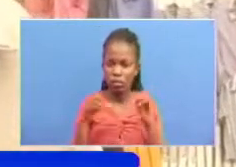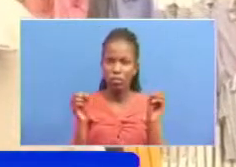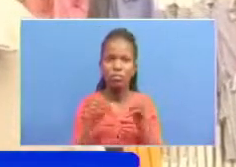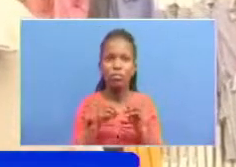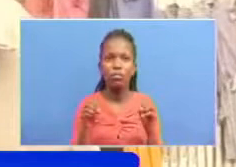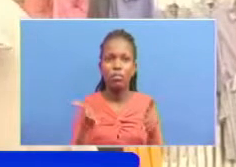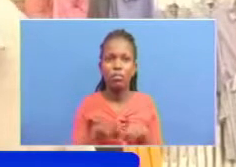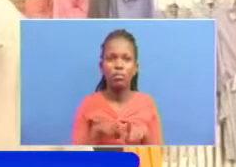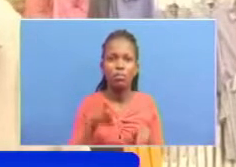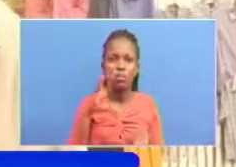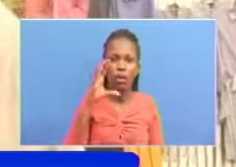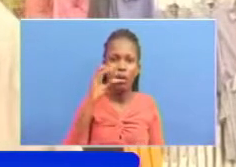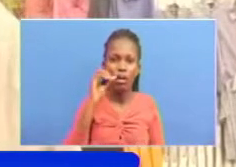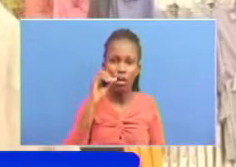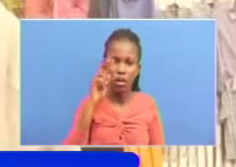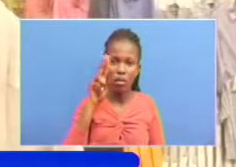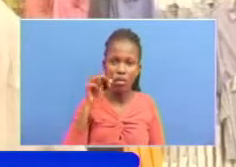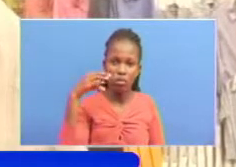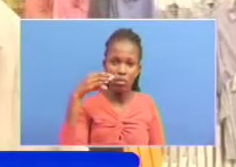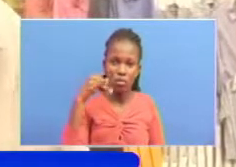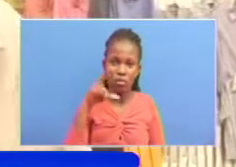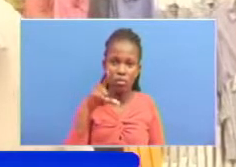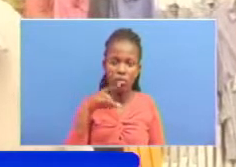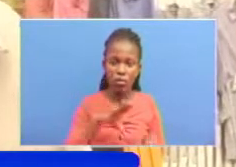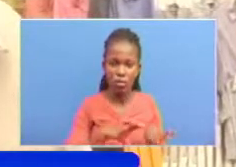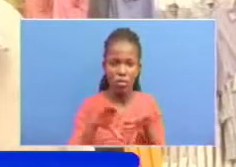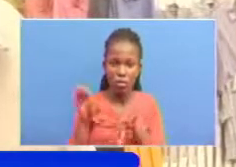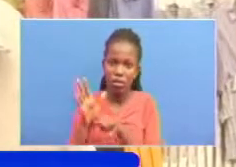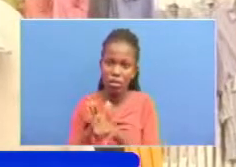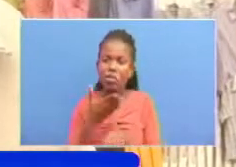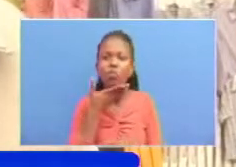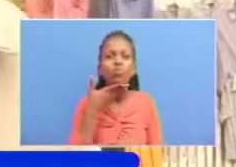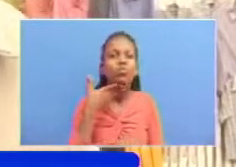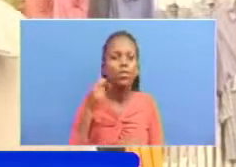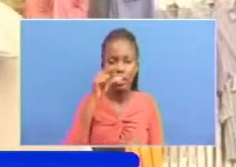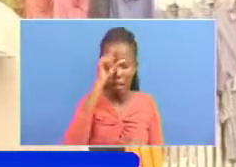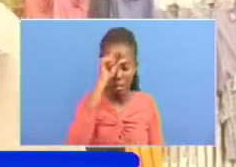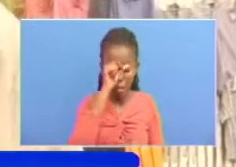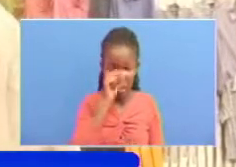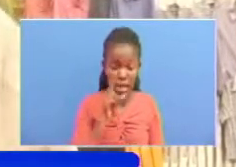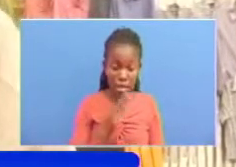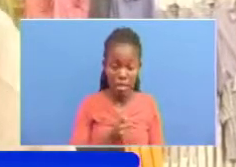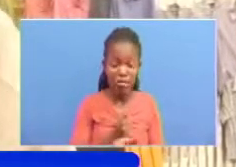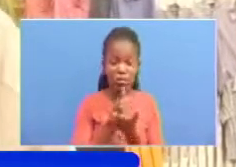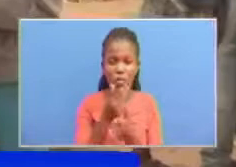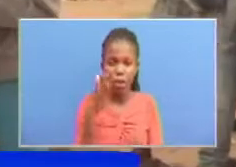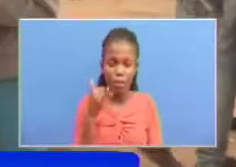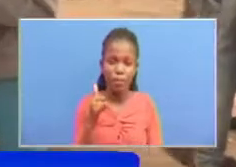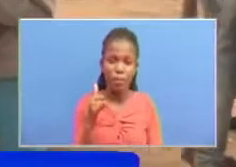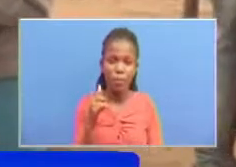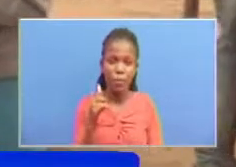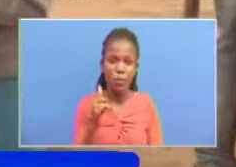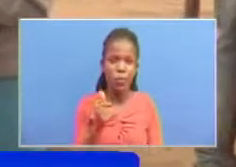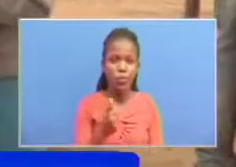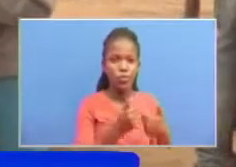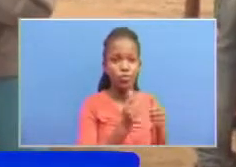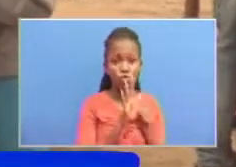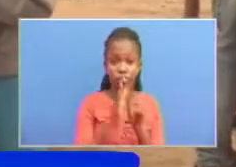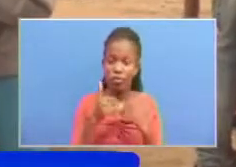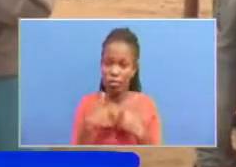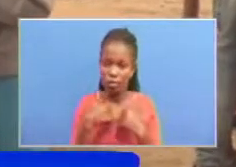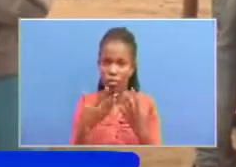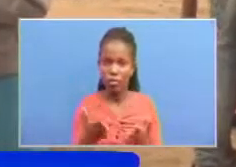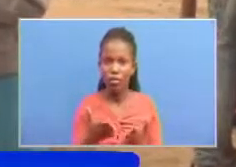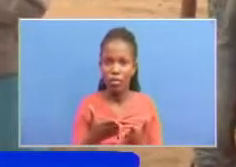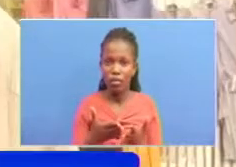ku iende na utudhinia na itwenda ona serikali indikire na itutethia nundu twina thina mwingi muno ku enda umandi